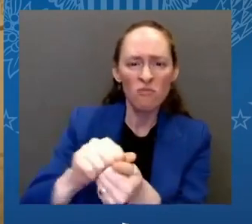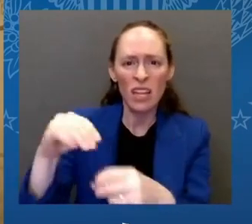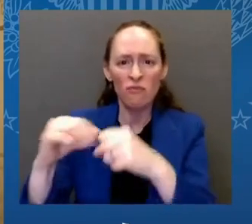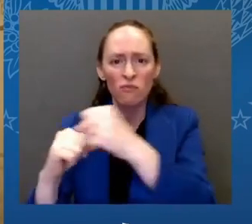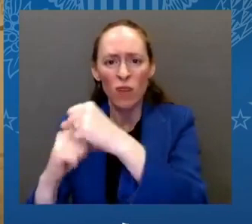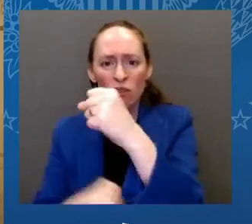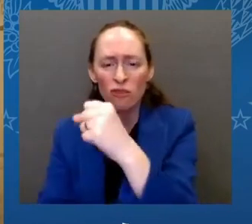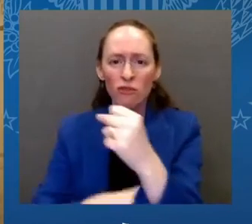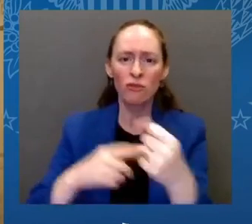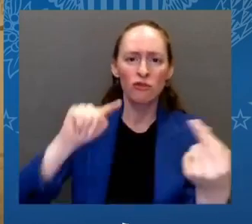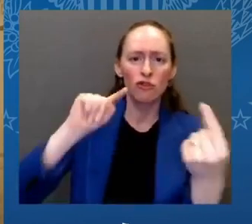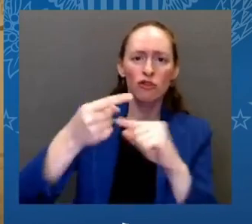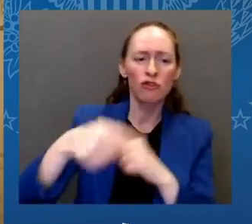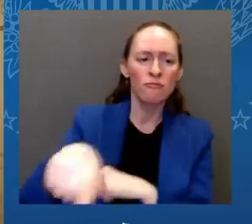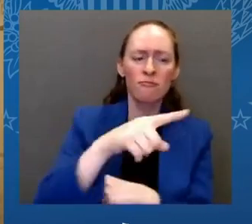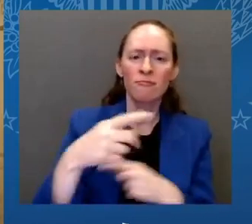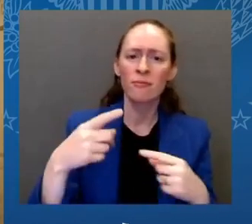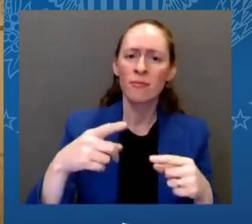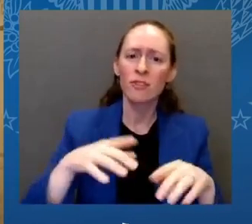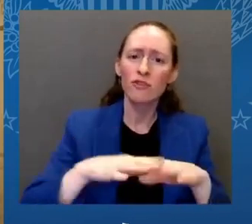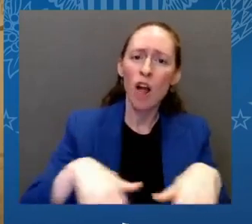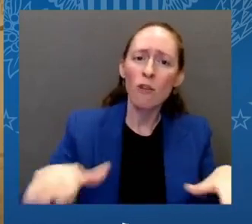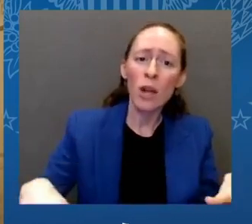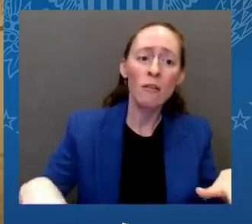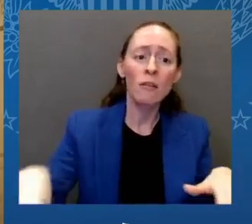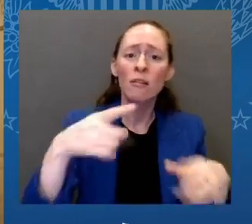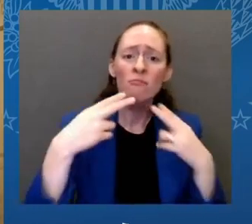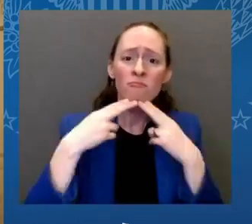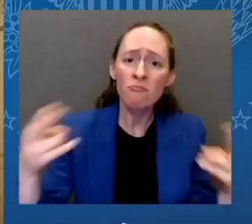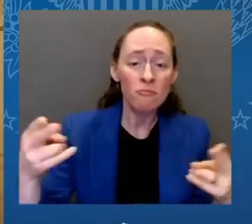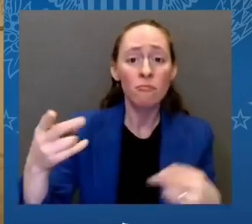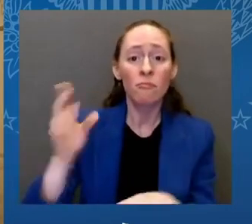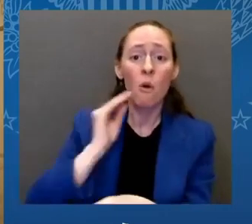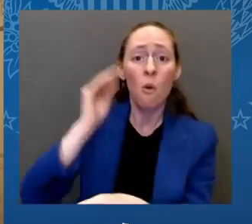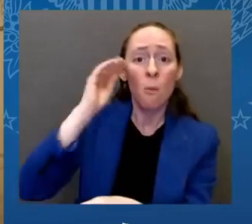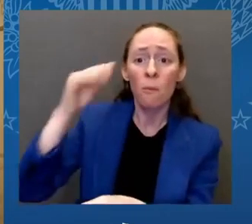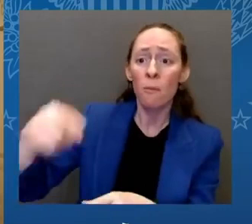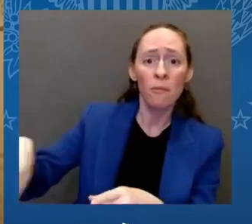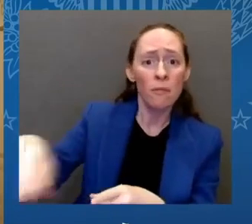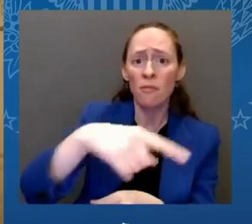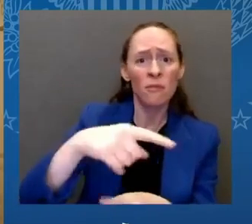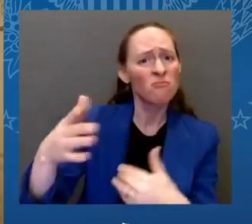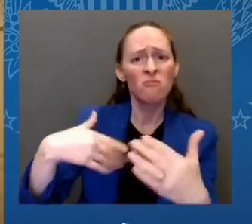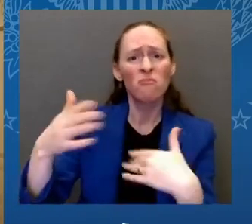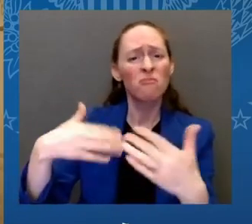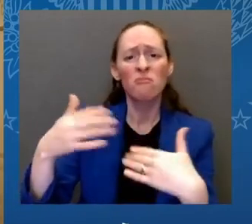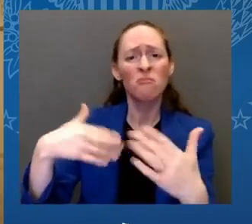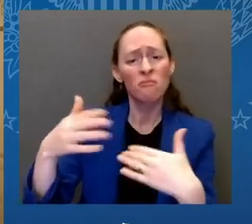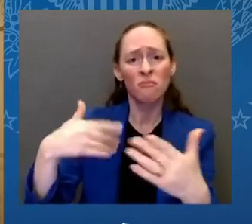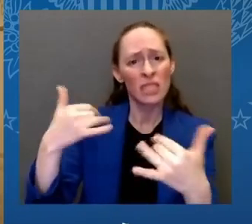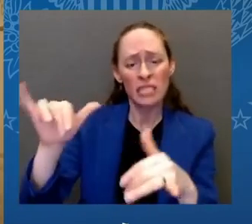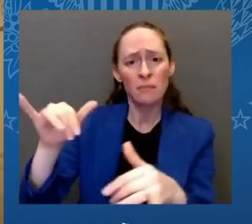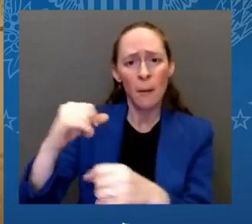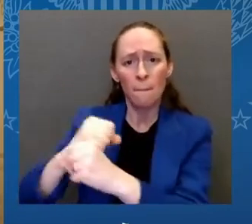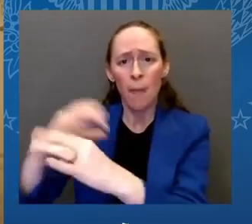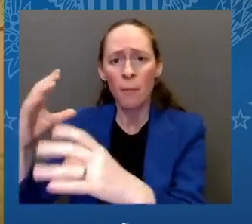життя просто неможливим, а також чинячи злочини проти дітей, жінок, мирних жителів і так